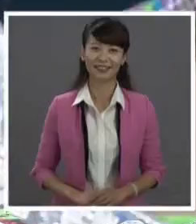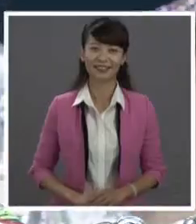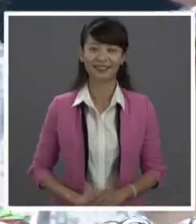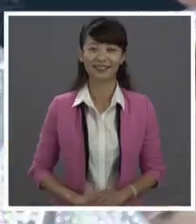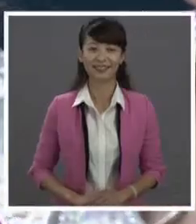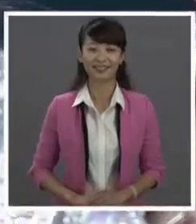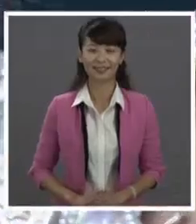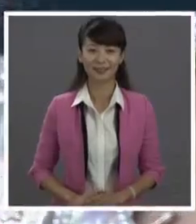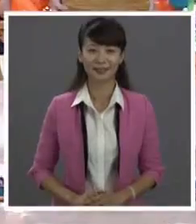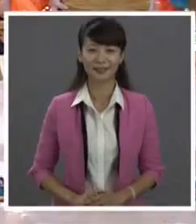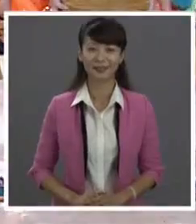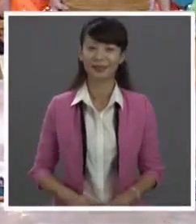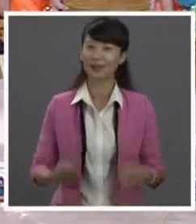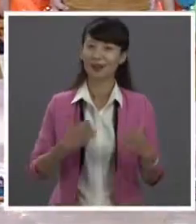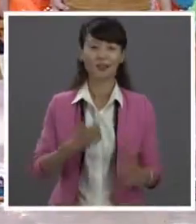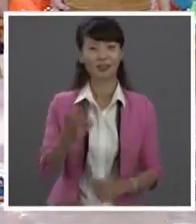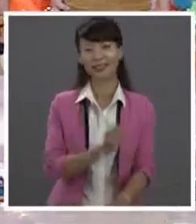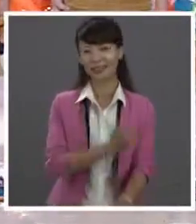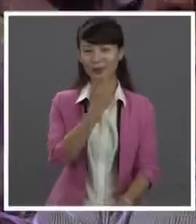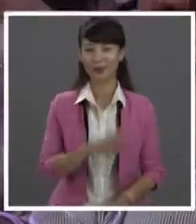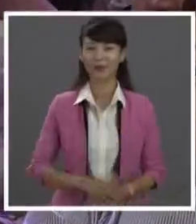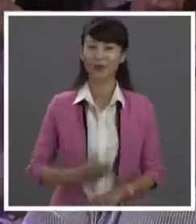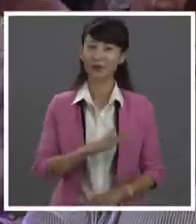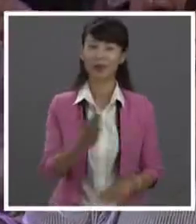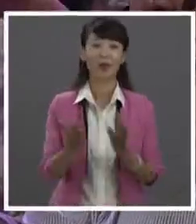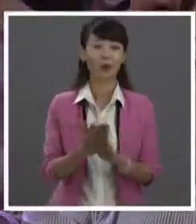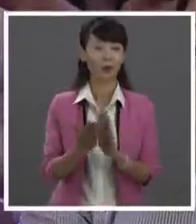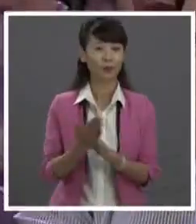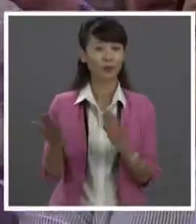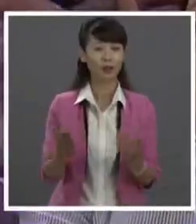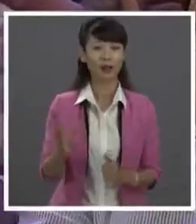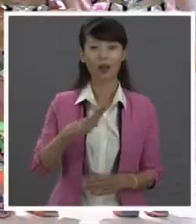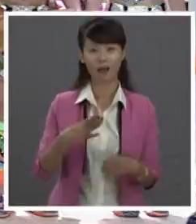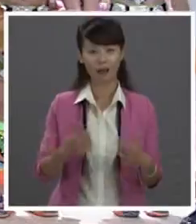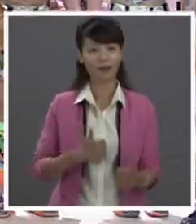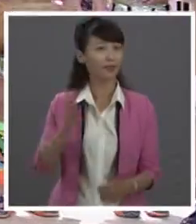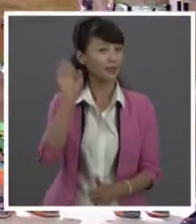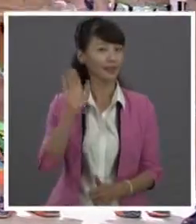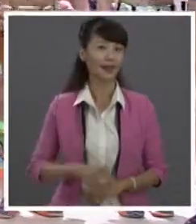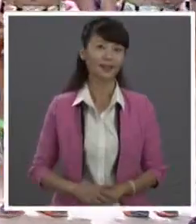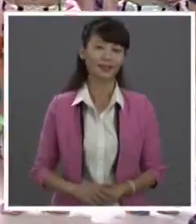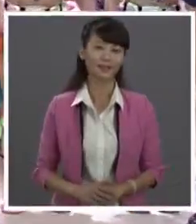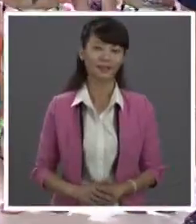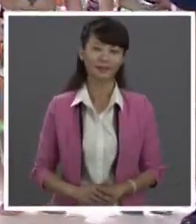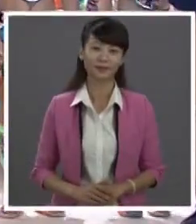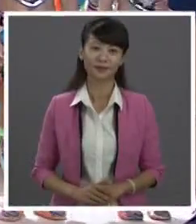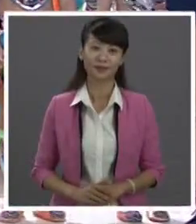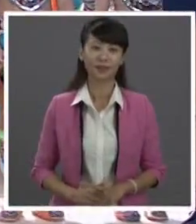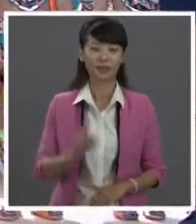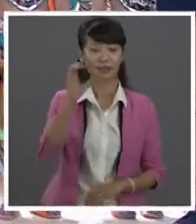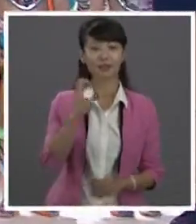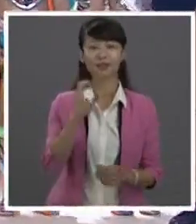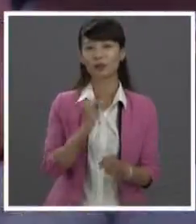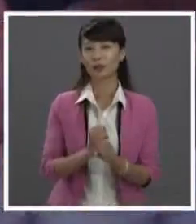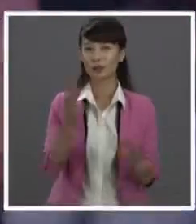好辛苦， 我们可以鼓掌，老师可以听见。 对， 我上次做晚会的时候看见的就是刚才那位有点